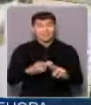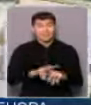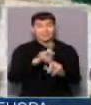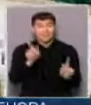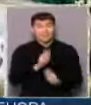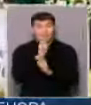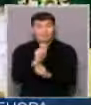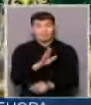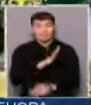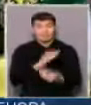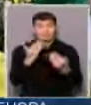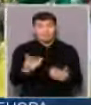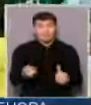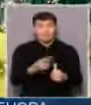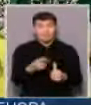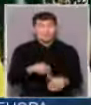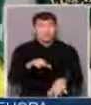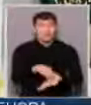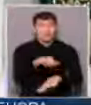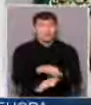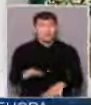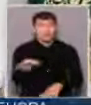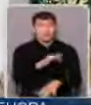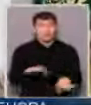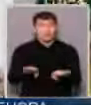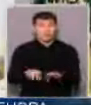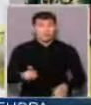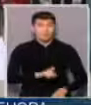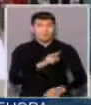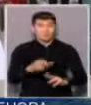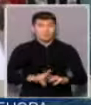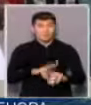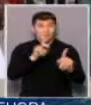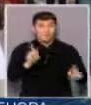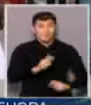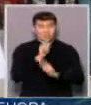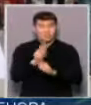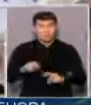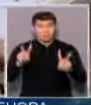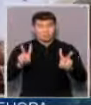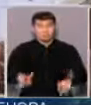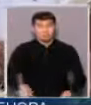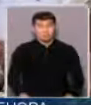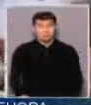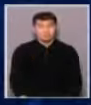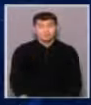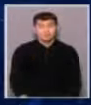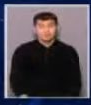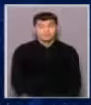вручено благодарственное письмо от имени акима области. Кроме того, мастерам кисти были вручены специальные дипломы.